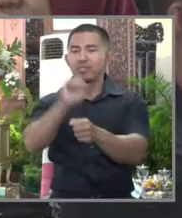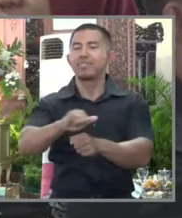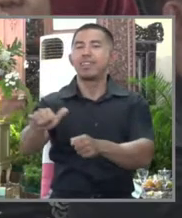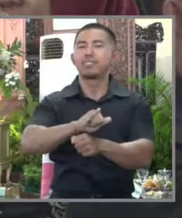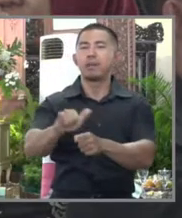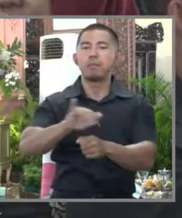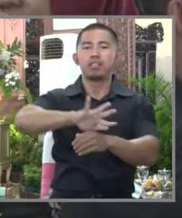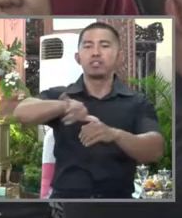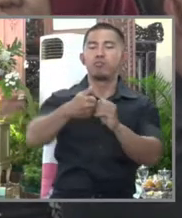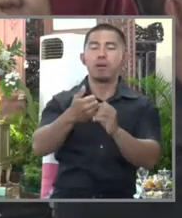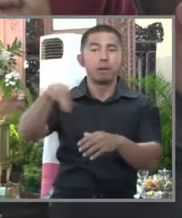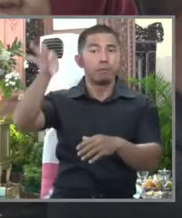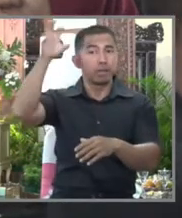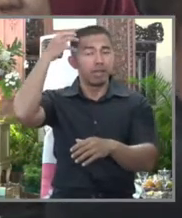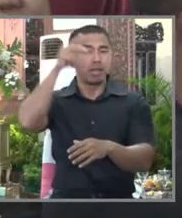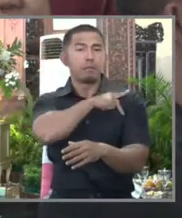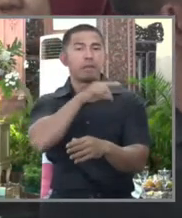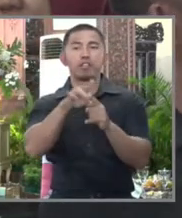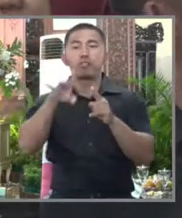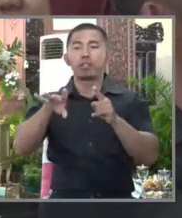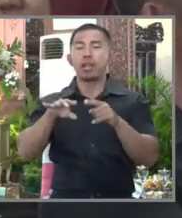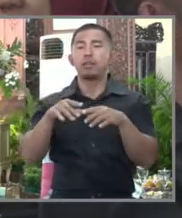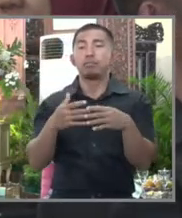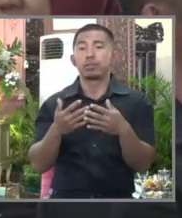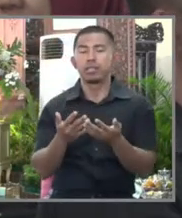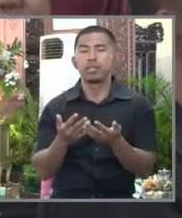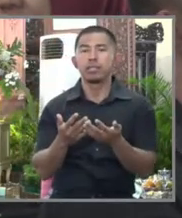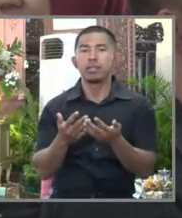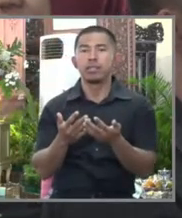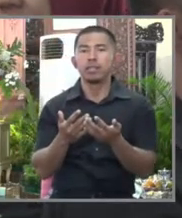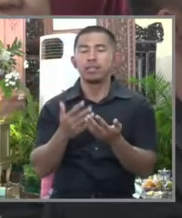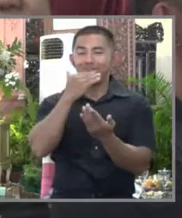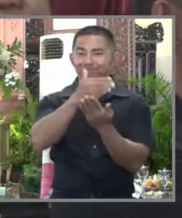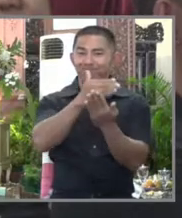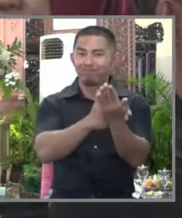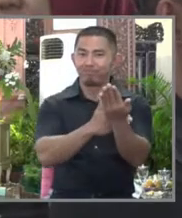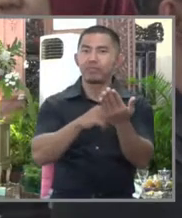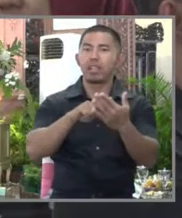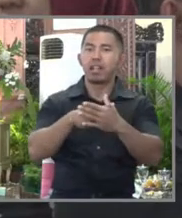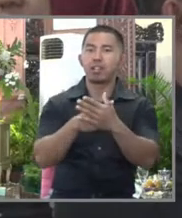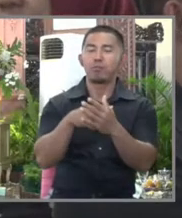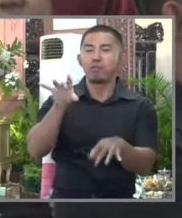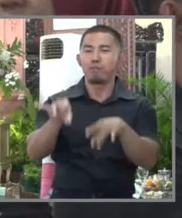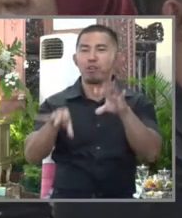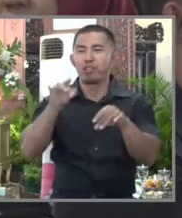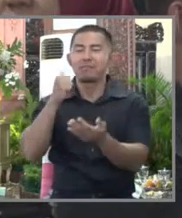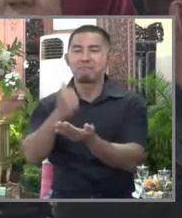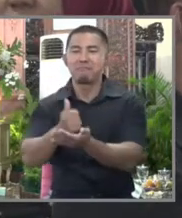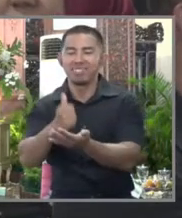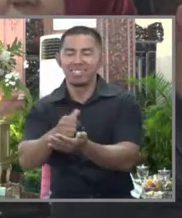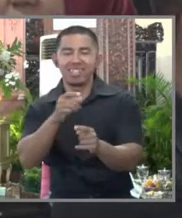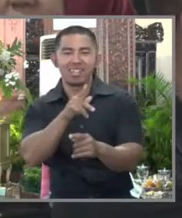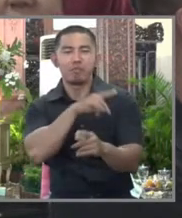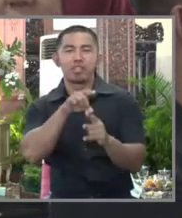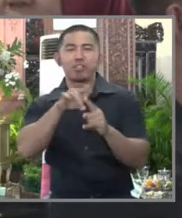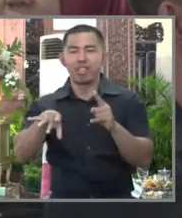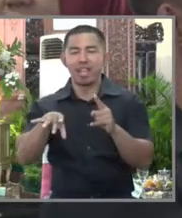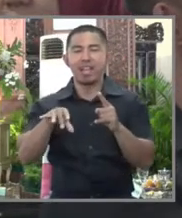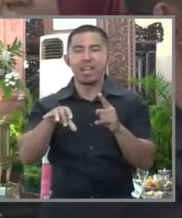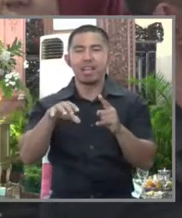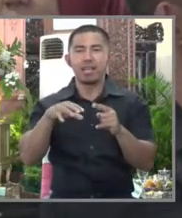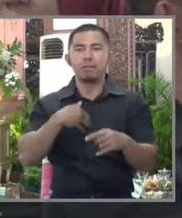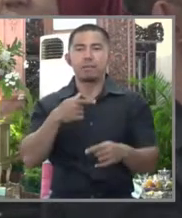antar pemerintah kabupaten kota. Meskipun secara administratif dan secara politik kabupaten kota itu otonom satu